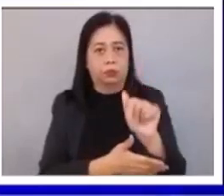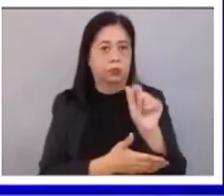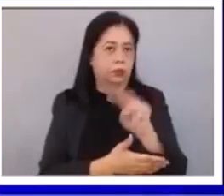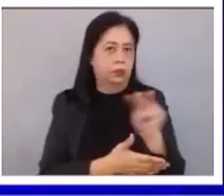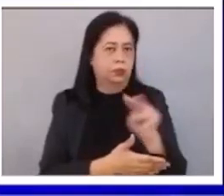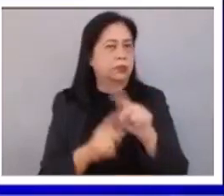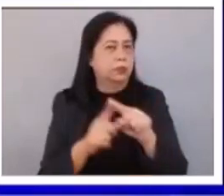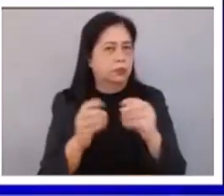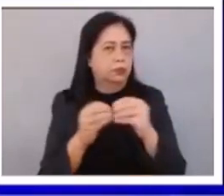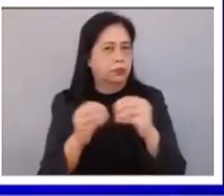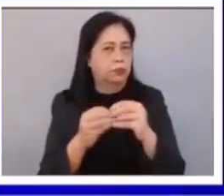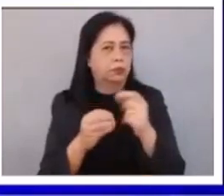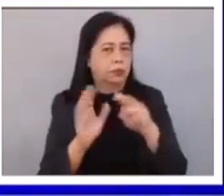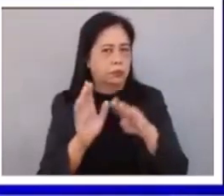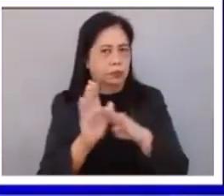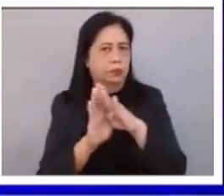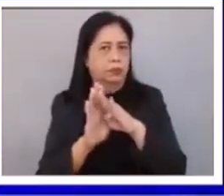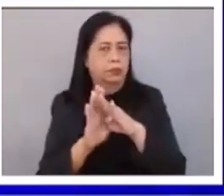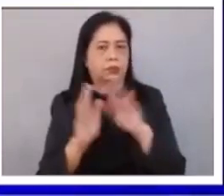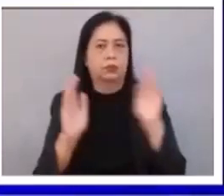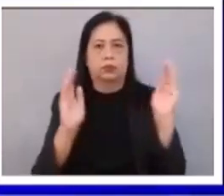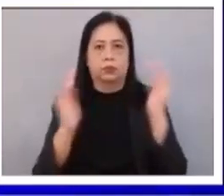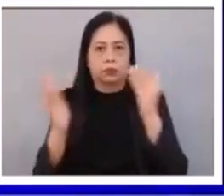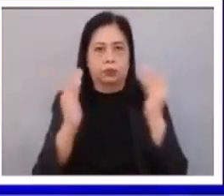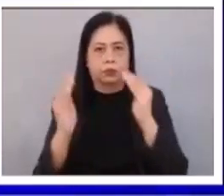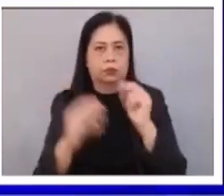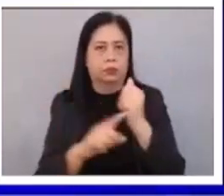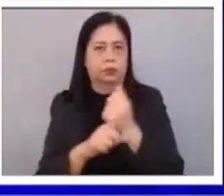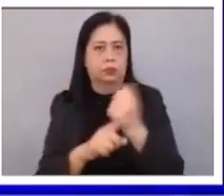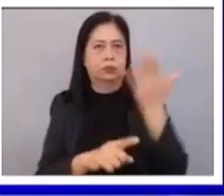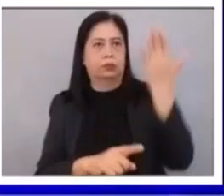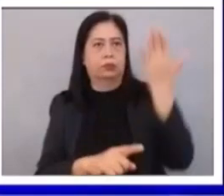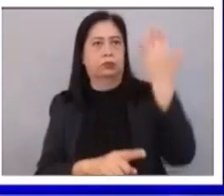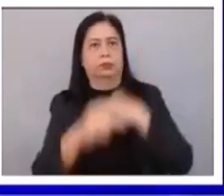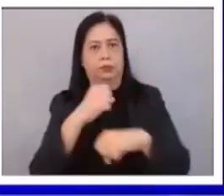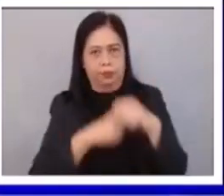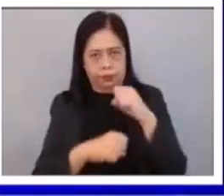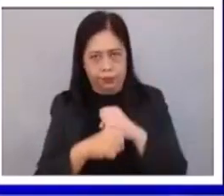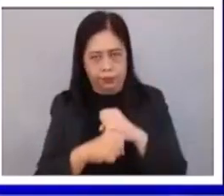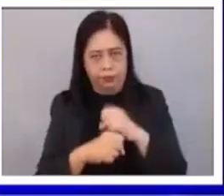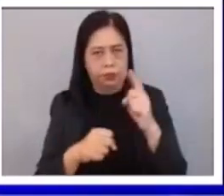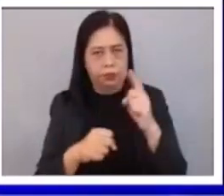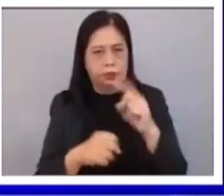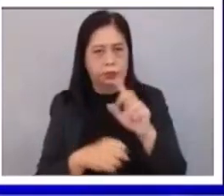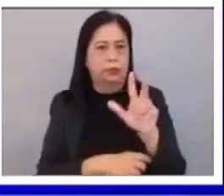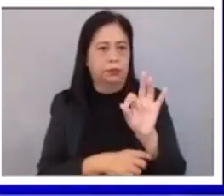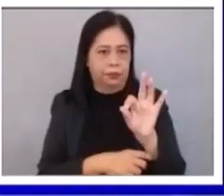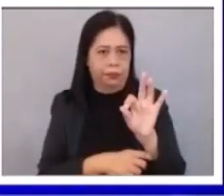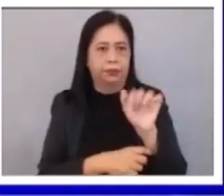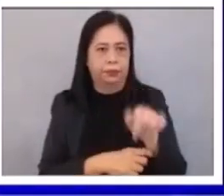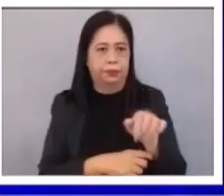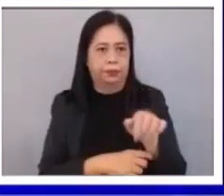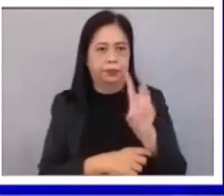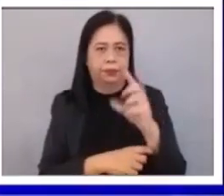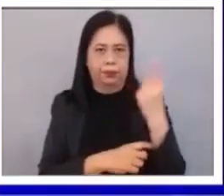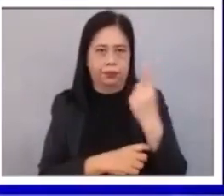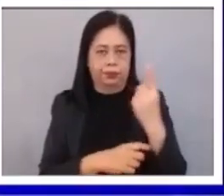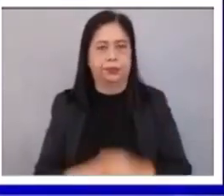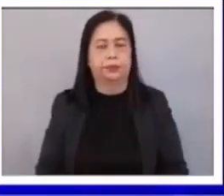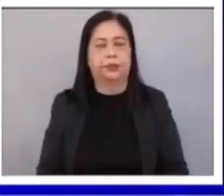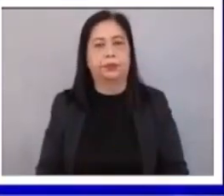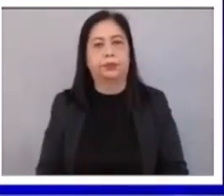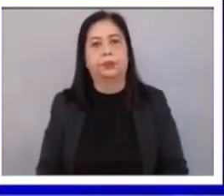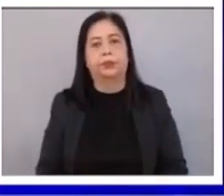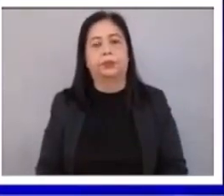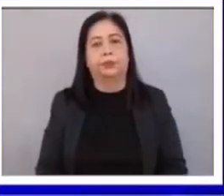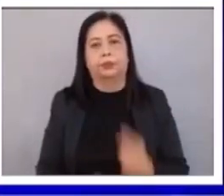na mas mataas kumpara sa Agosto na nakalipas na taon na nasa 39.6 hours in a week